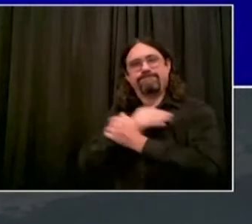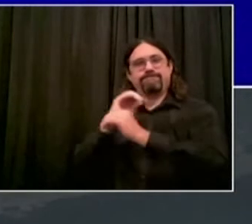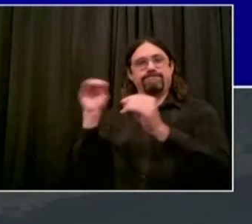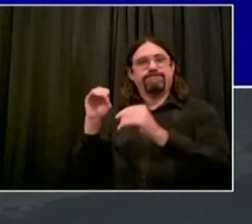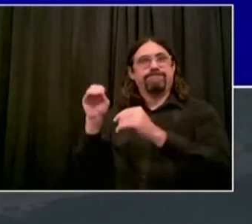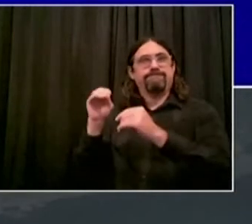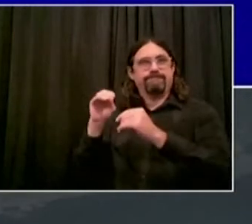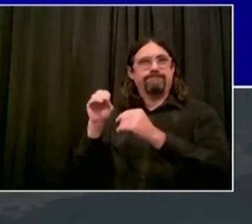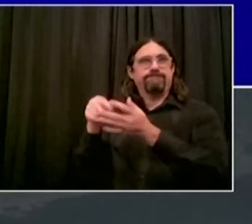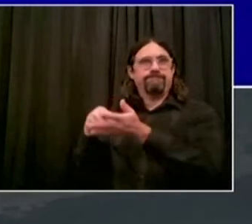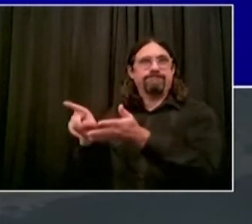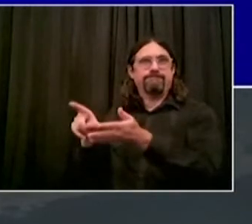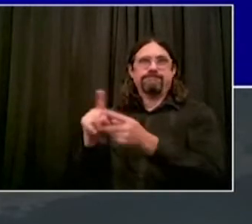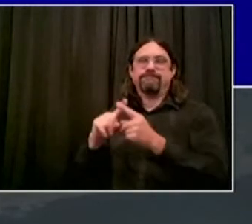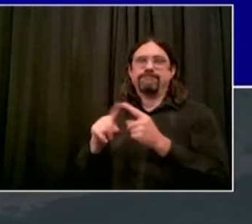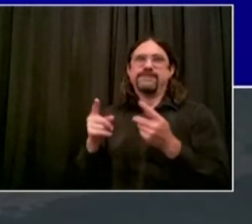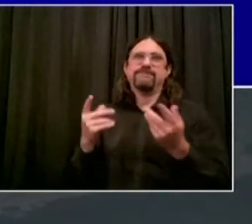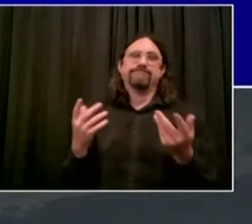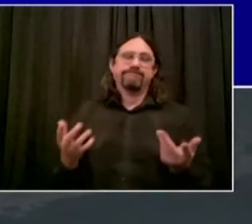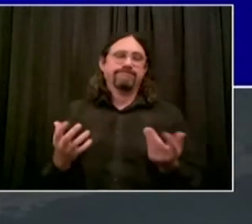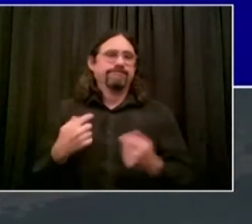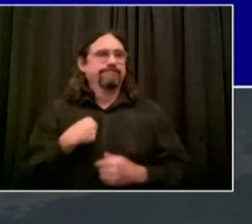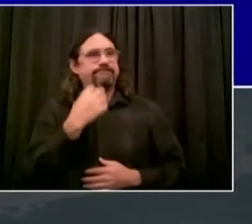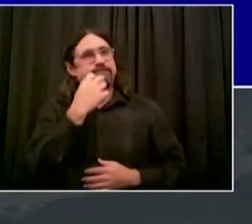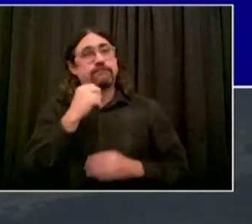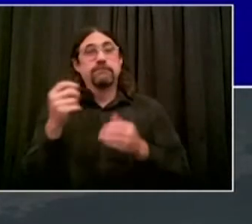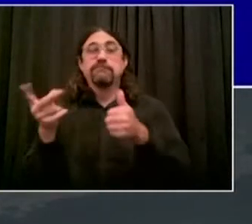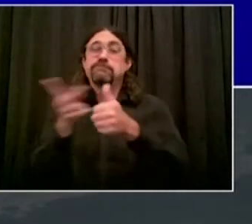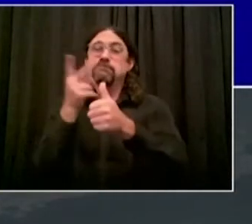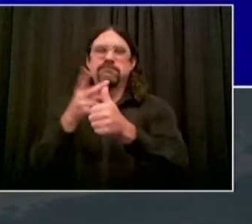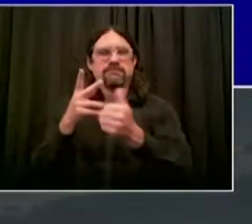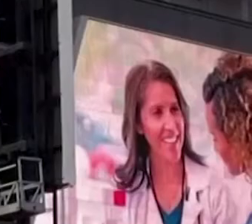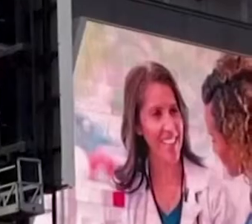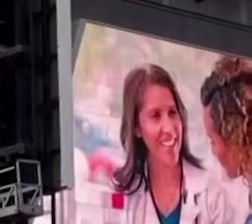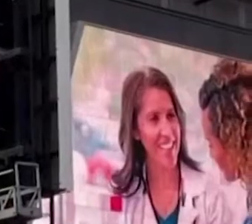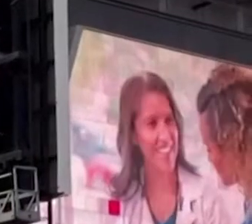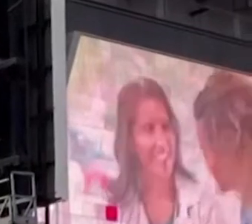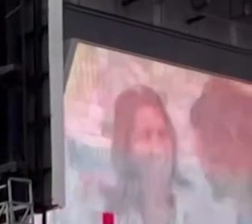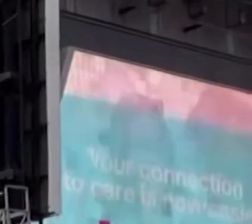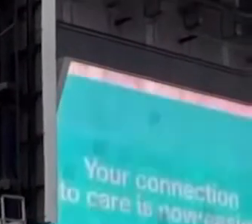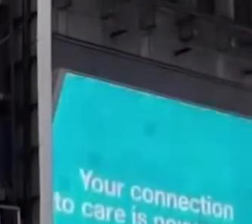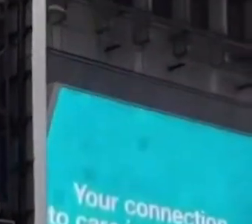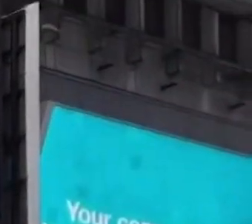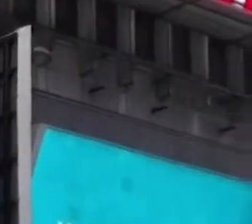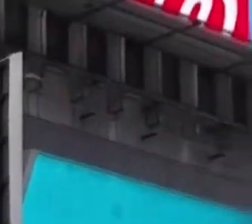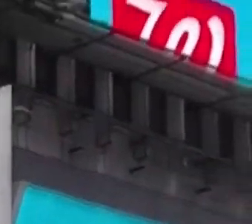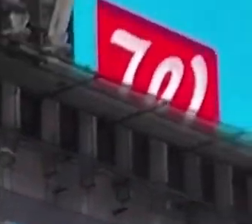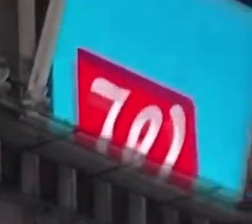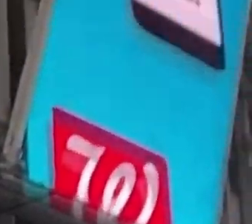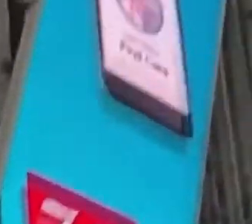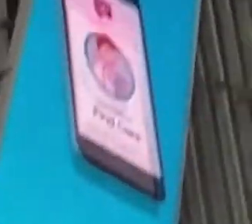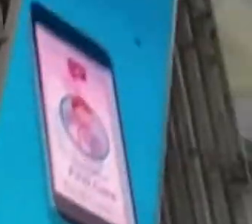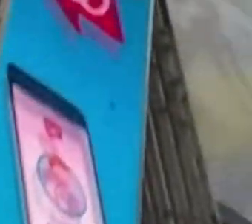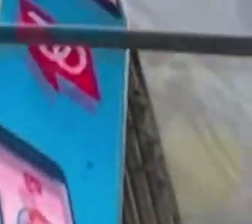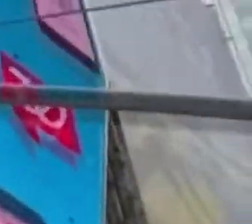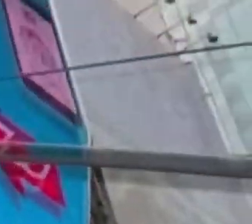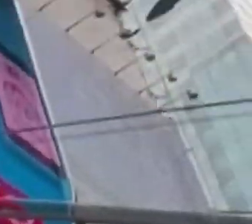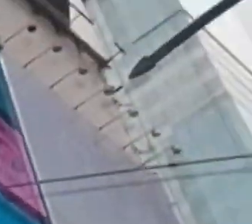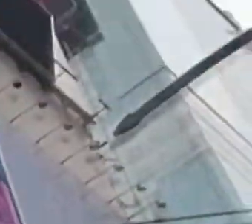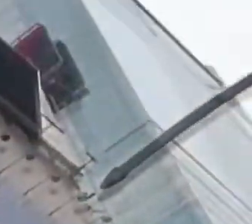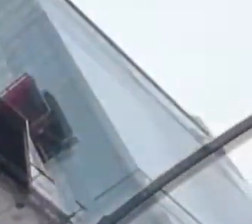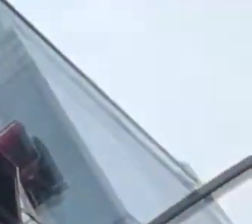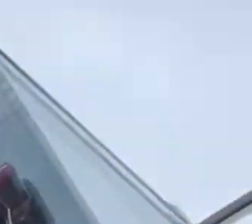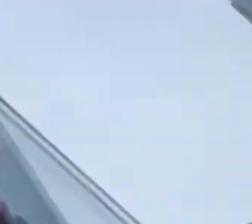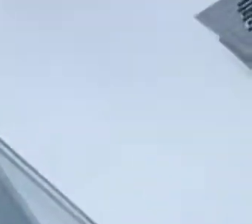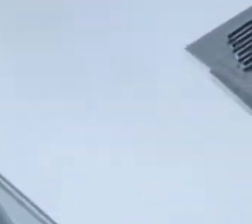otm asaden meto do ぺー市の歳入はこのな対応で